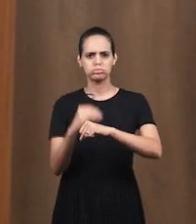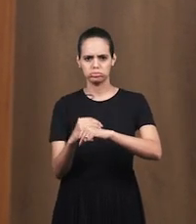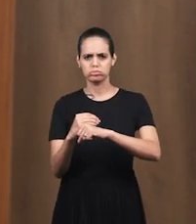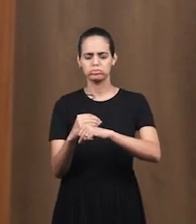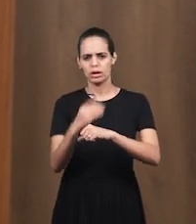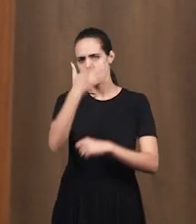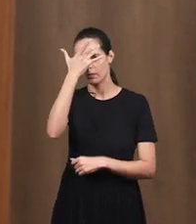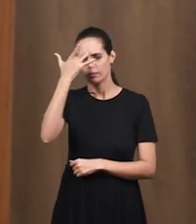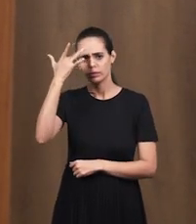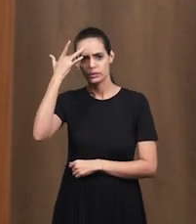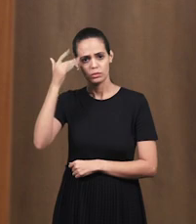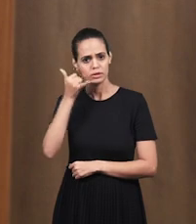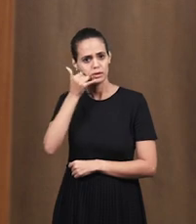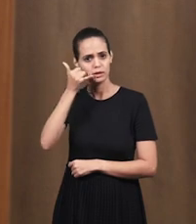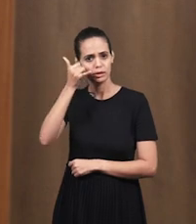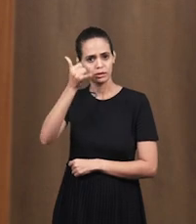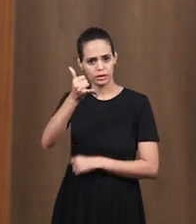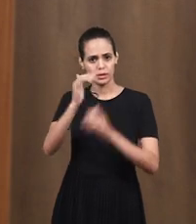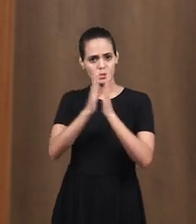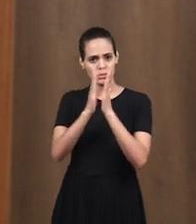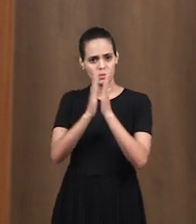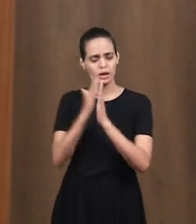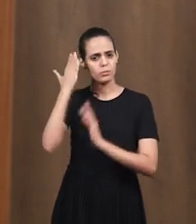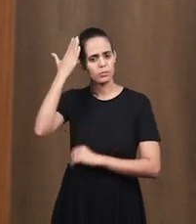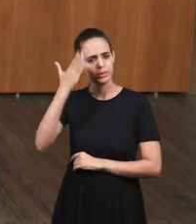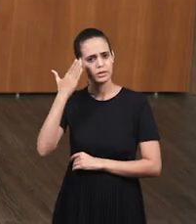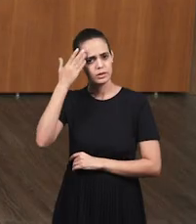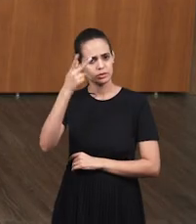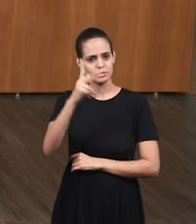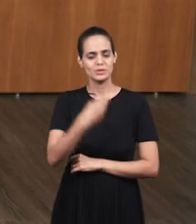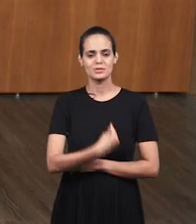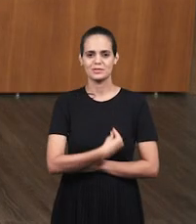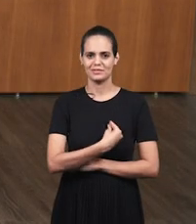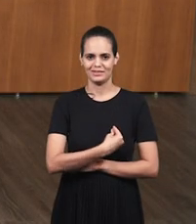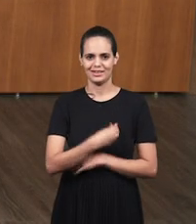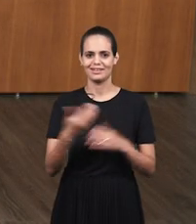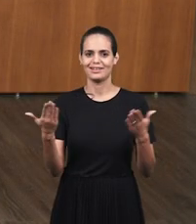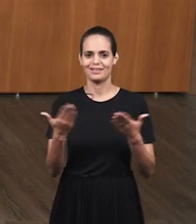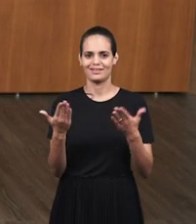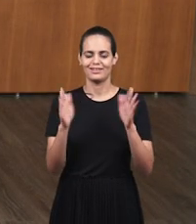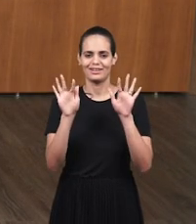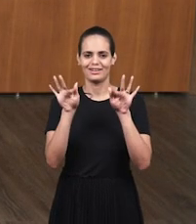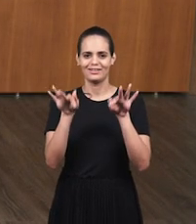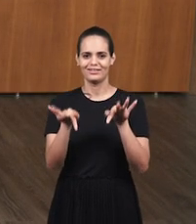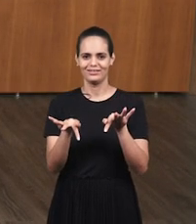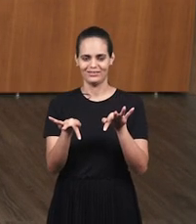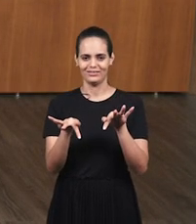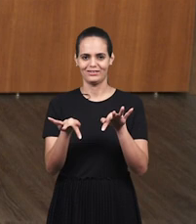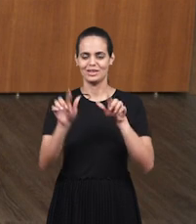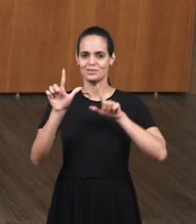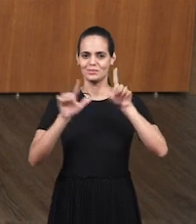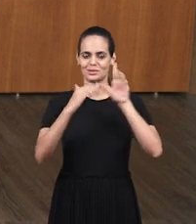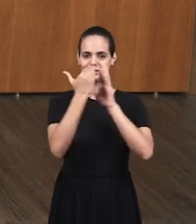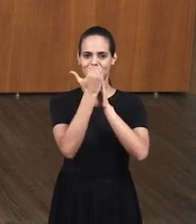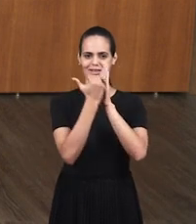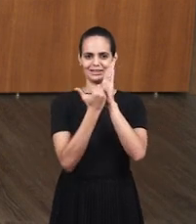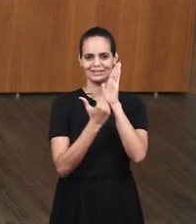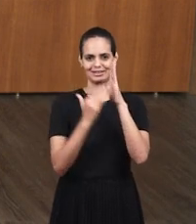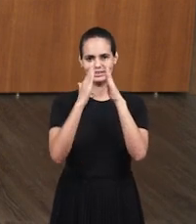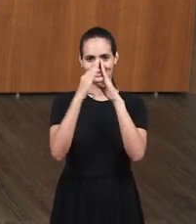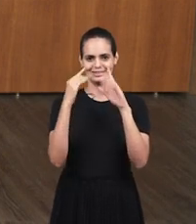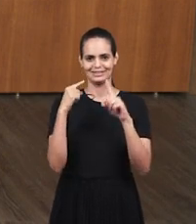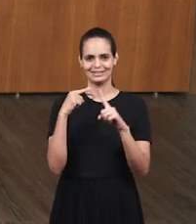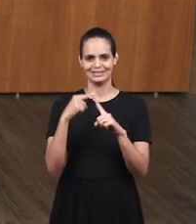будет кто-то, кто ответит вам и помолится с вами. И мы подошли к концу этой